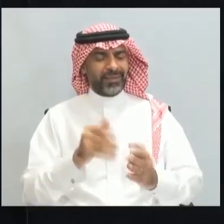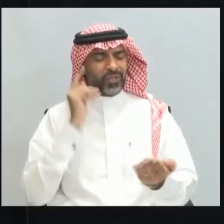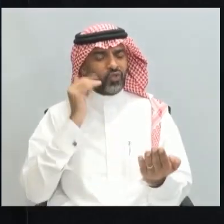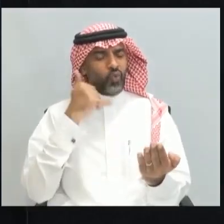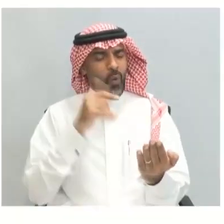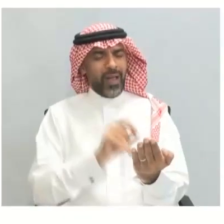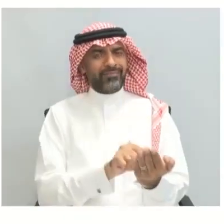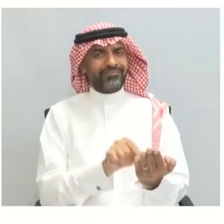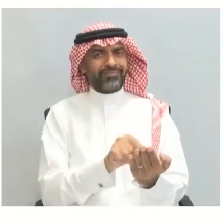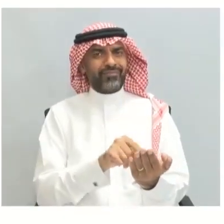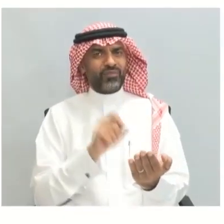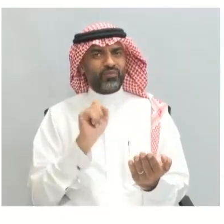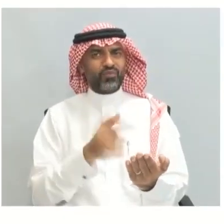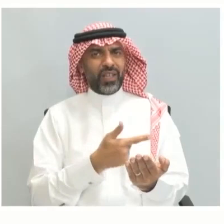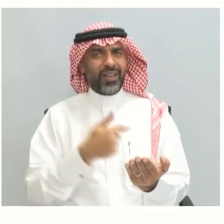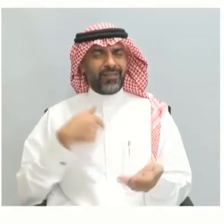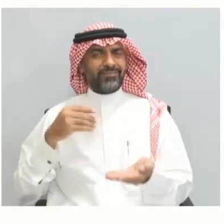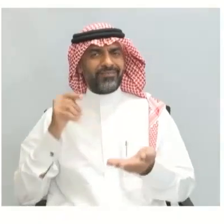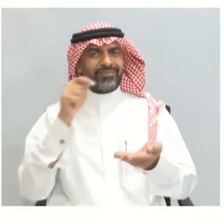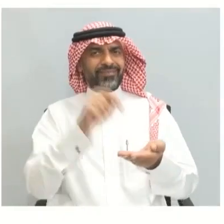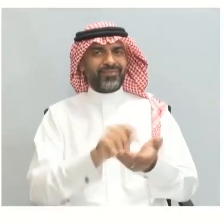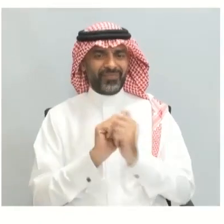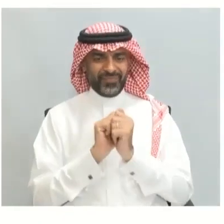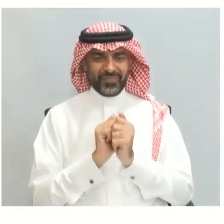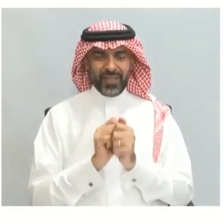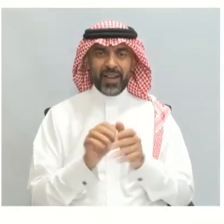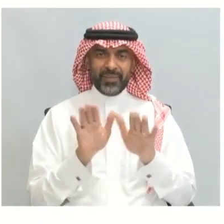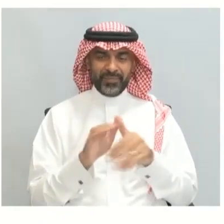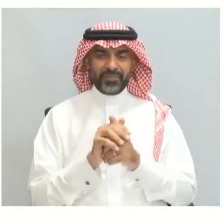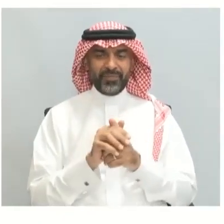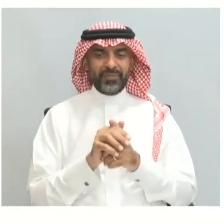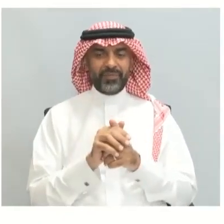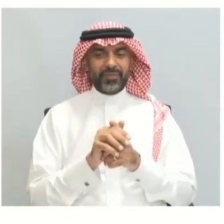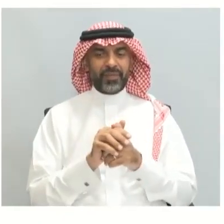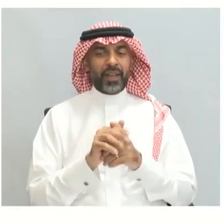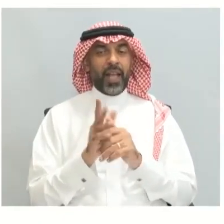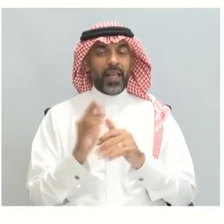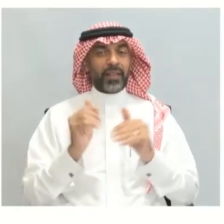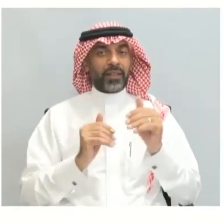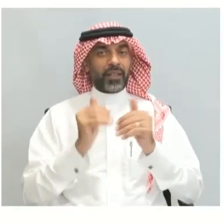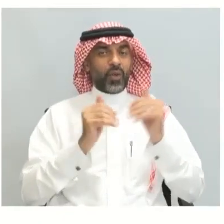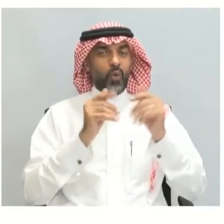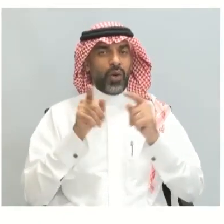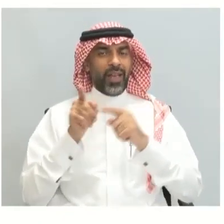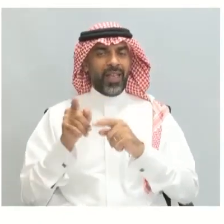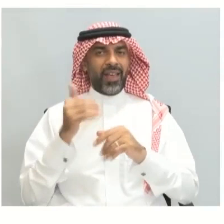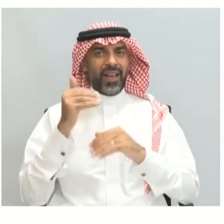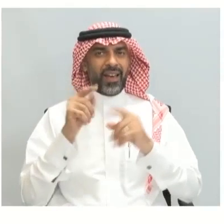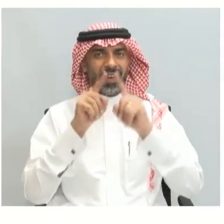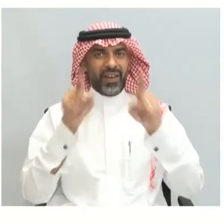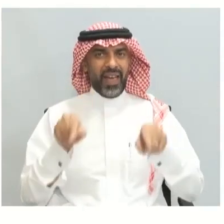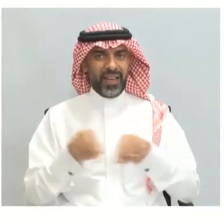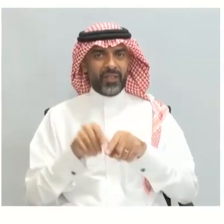اماكنها او الى اماكننا في المناطق الاخرى ايضا التطور الذي طر على هذه الخرائط من ان